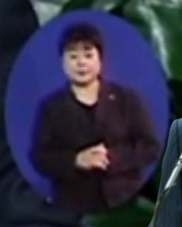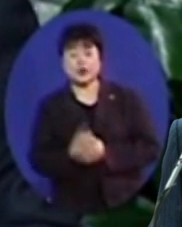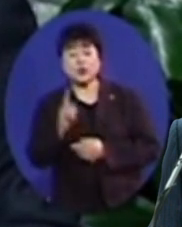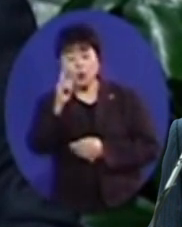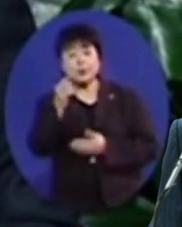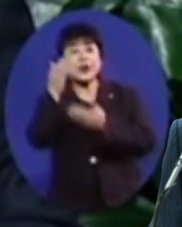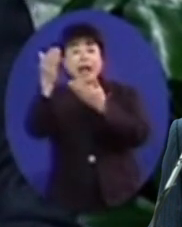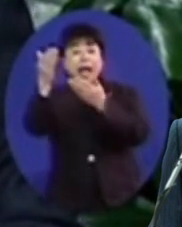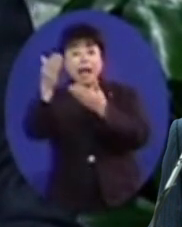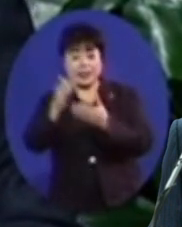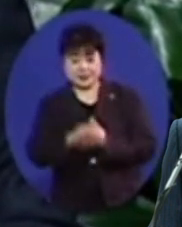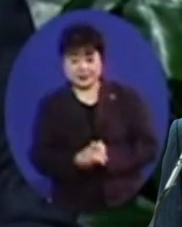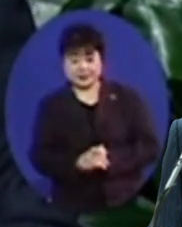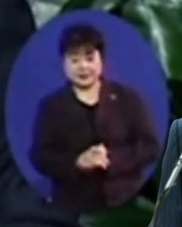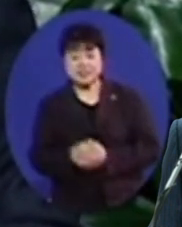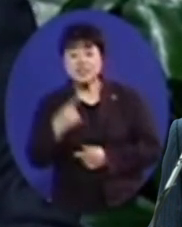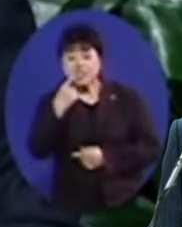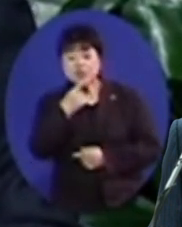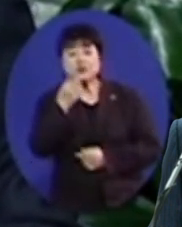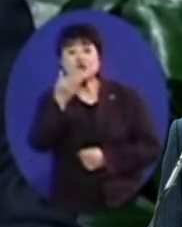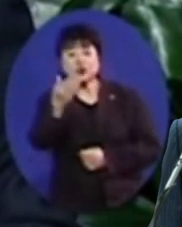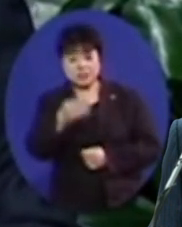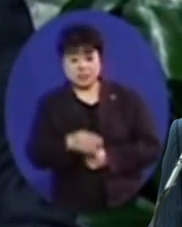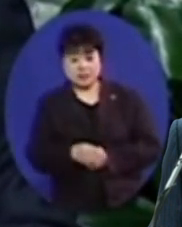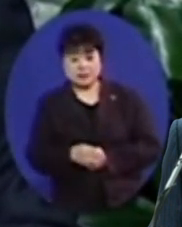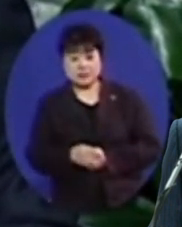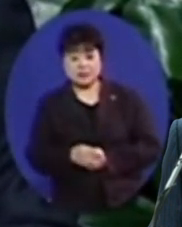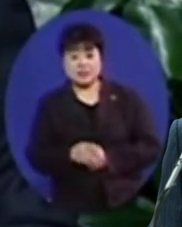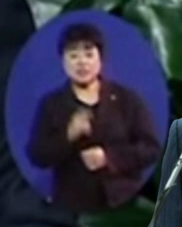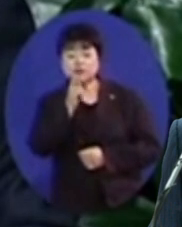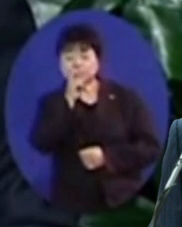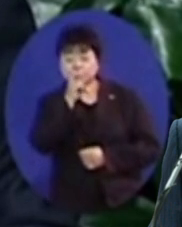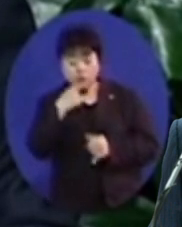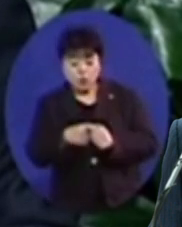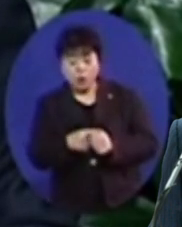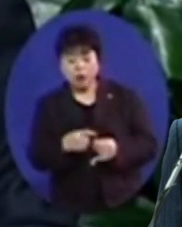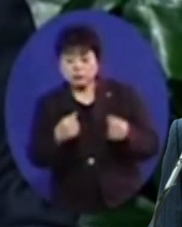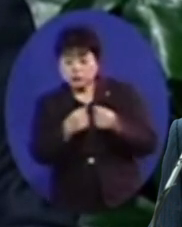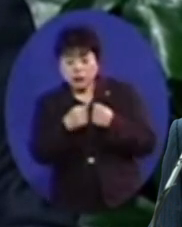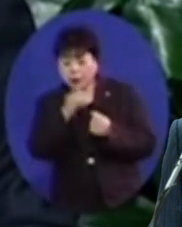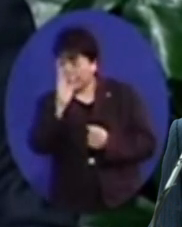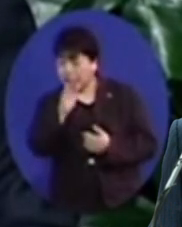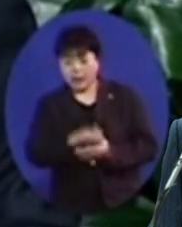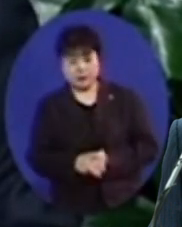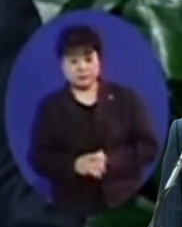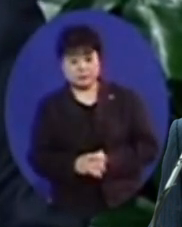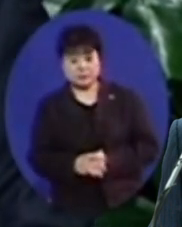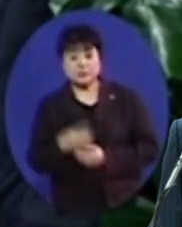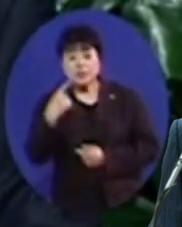높이라고 우리 입을 주었지 입으로서 욕이나 하고 싸움이나 하라고 준 것은 아닙니다.